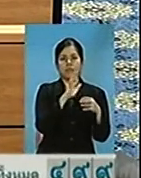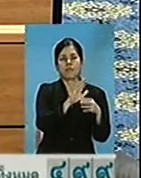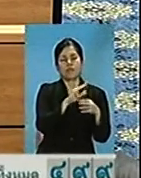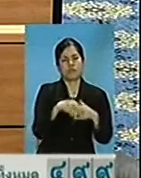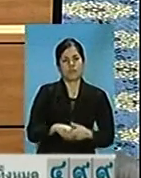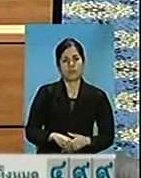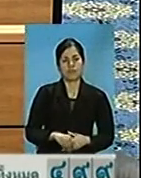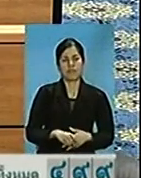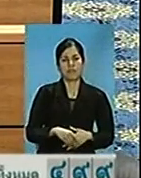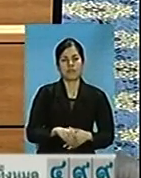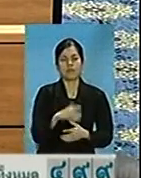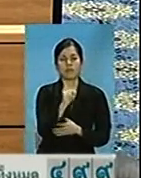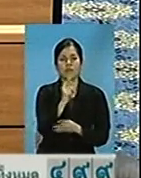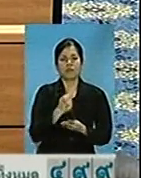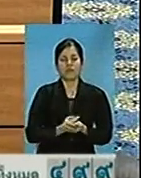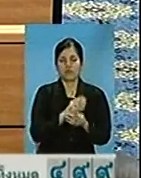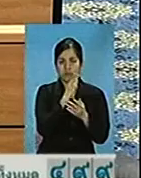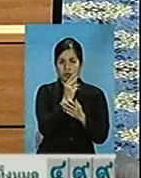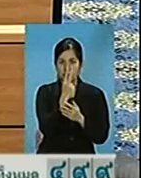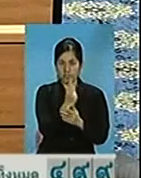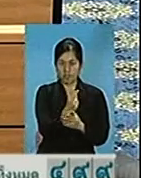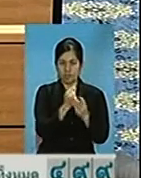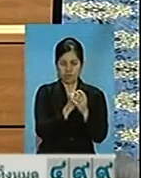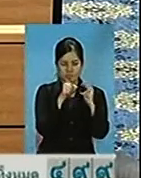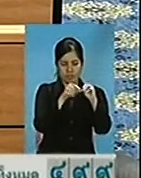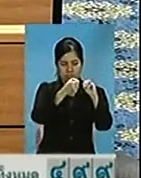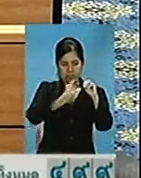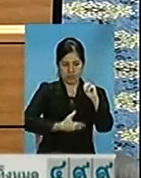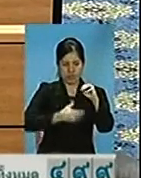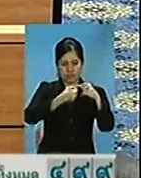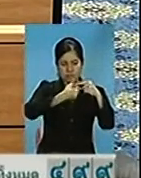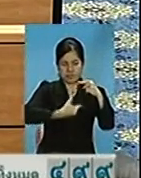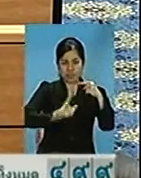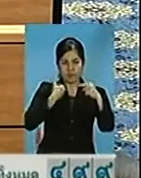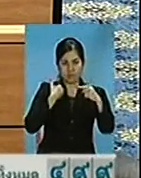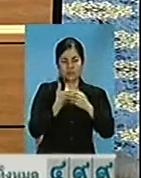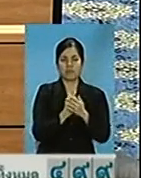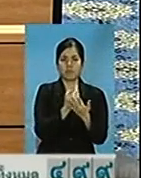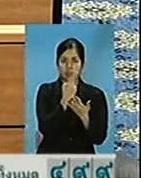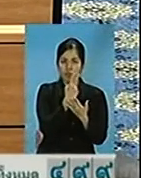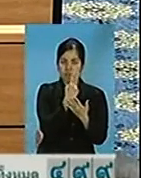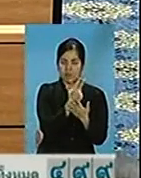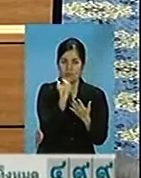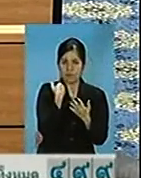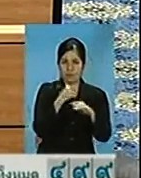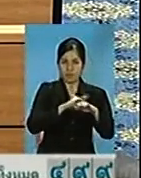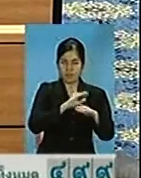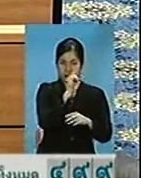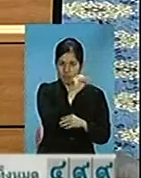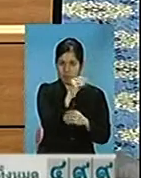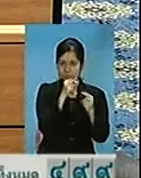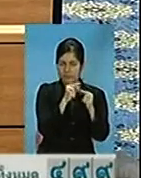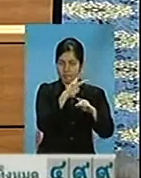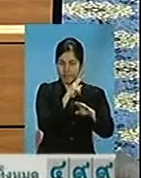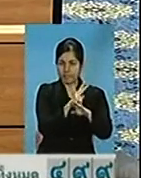ท่านประธานครับท่านประธานติดตามต่อไปทุกมาตราจากนี้ไปนะครับ แล้วผมจะชี้ให้ท่านประธานเห็นแต่ละมาตรา